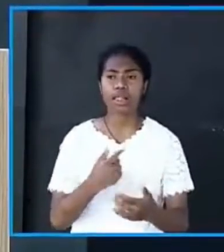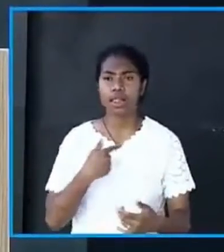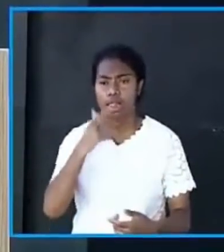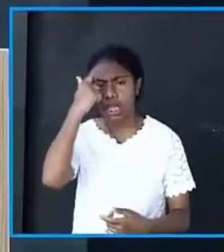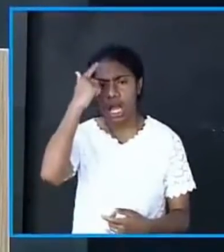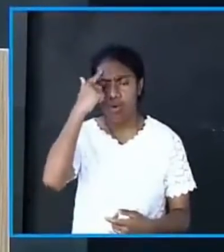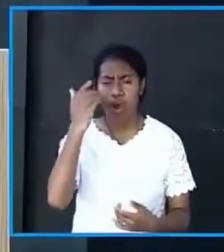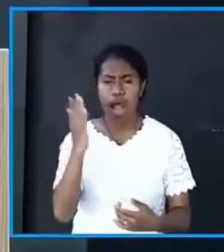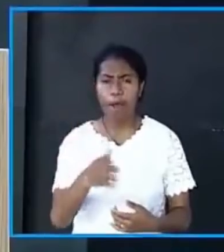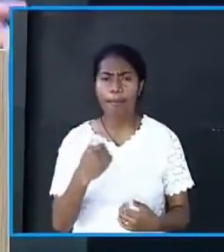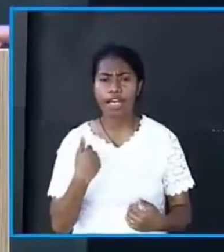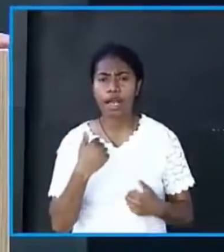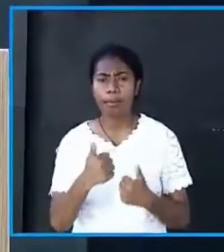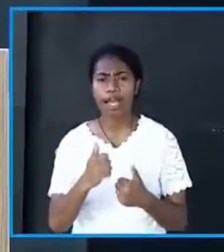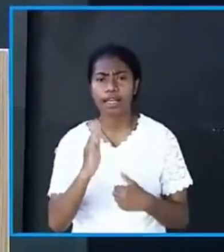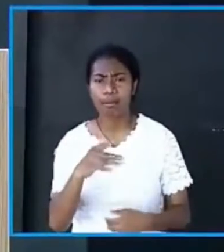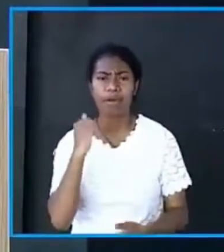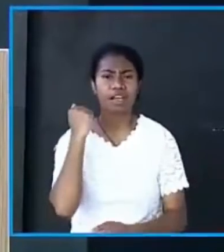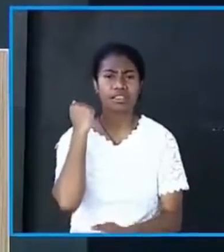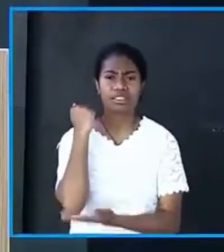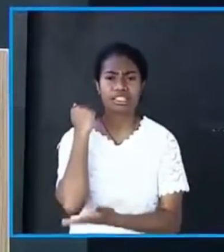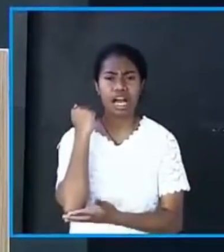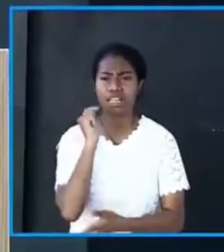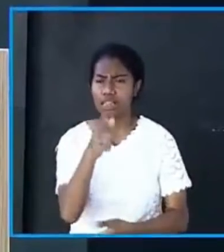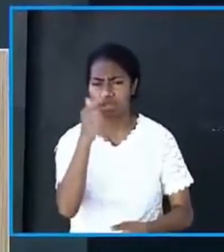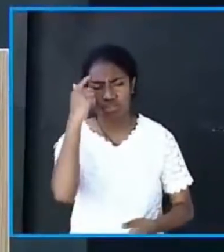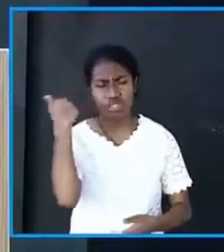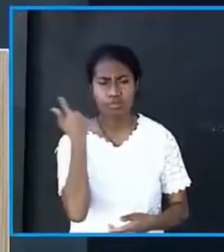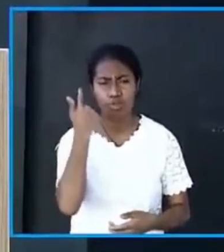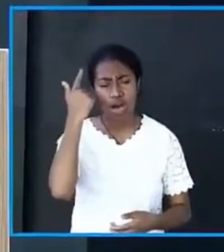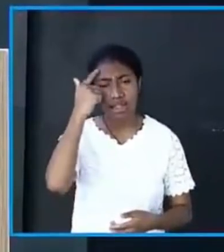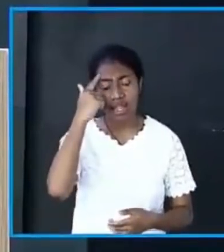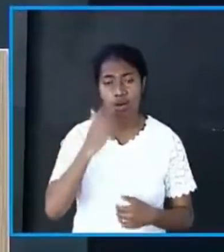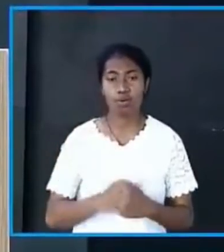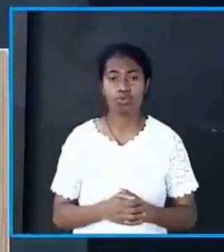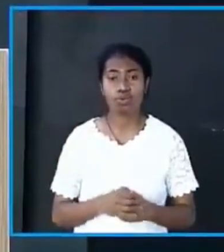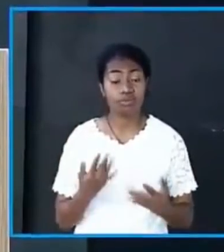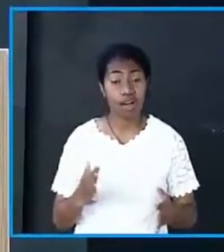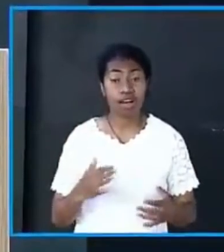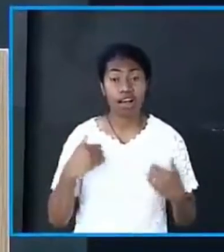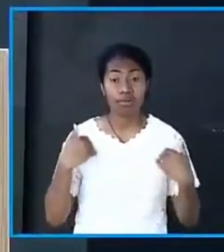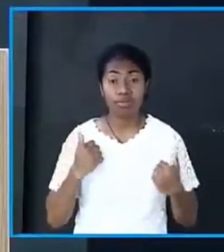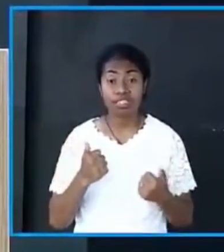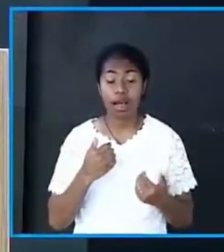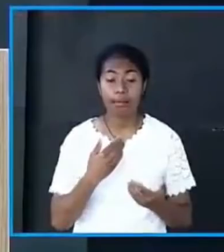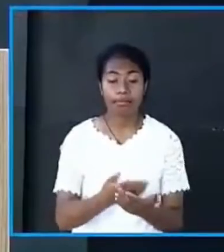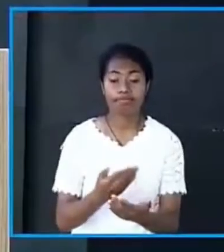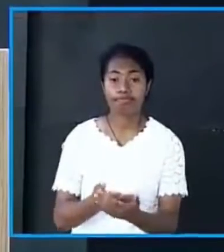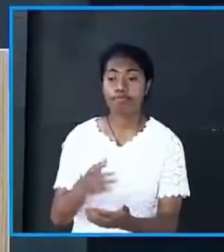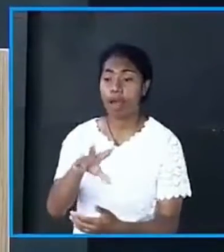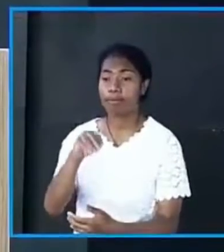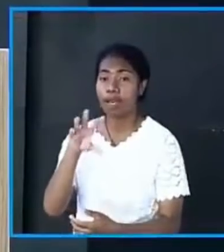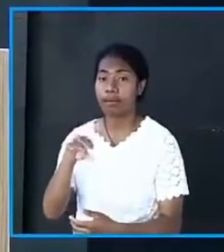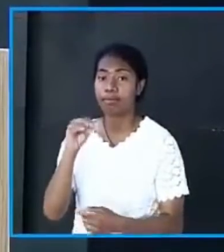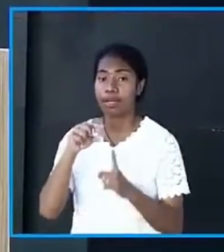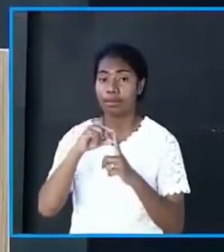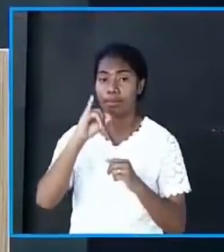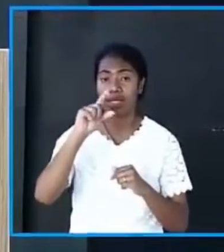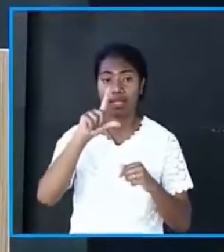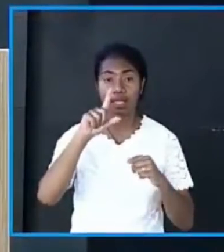atas dasar kemampuan membedakan yang baik dan jahat ini maka dia bisa membuat pilihan-pilihan moral